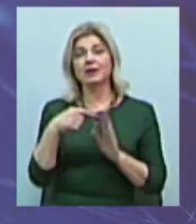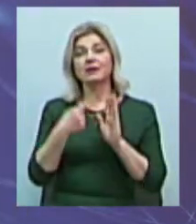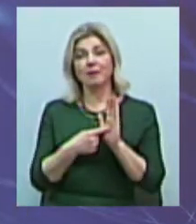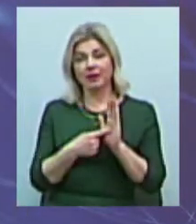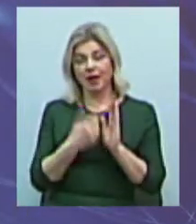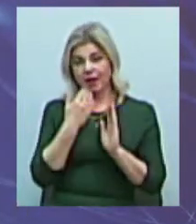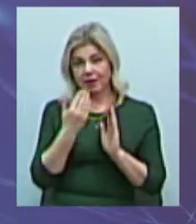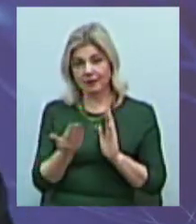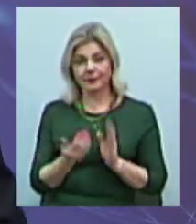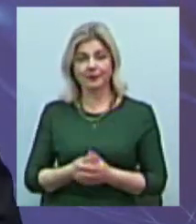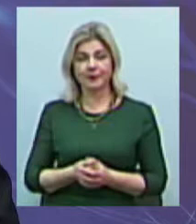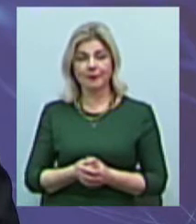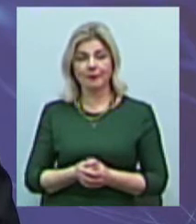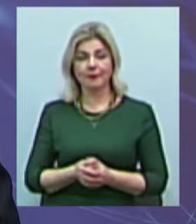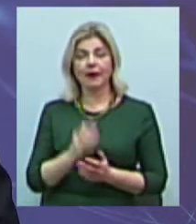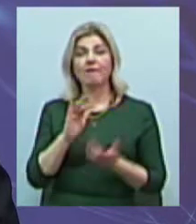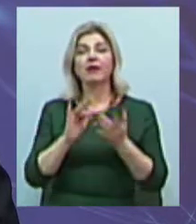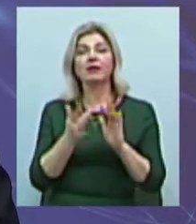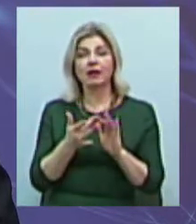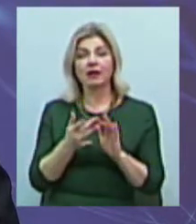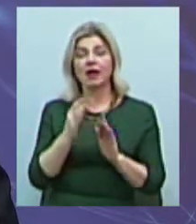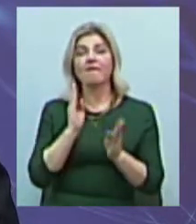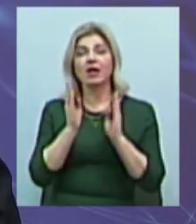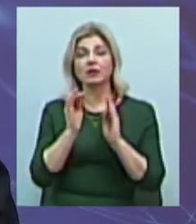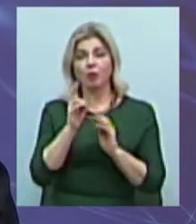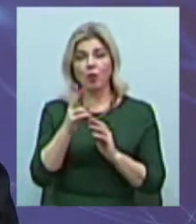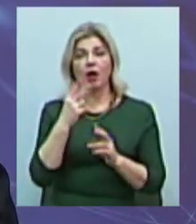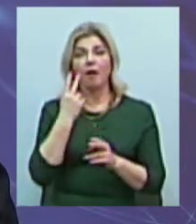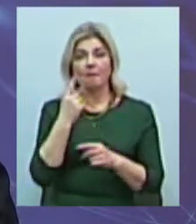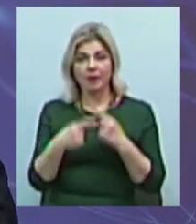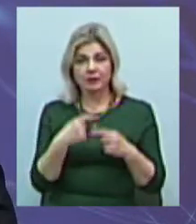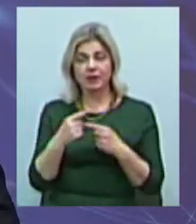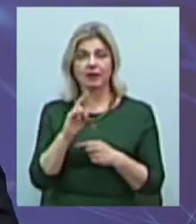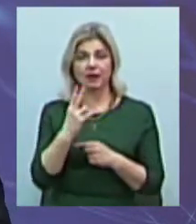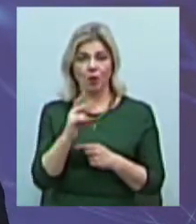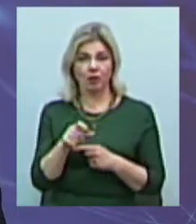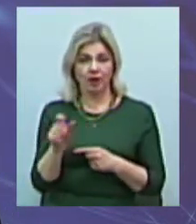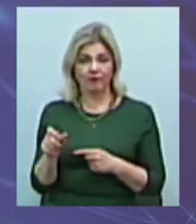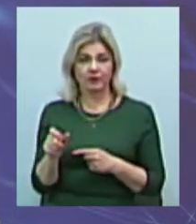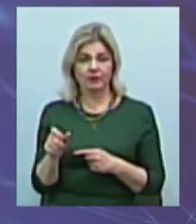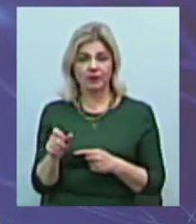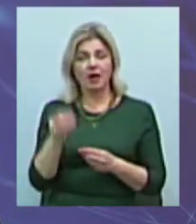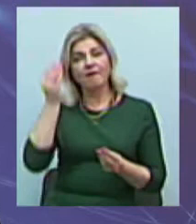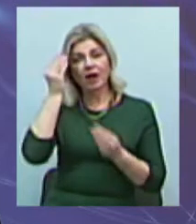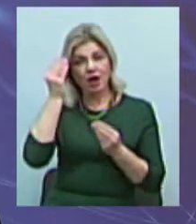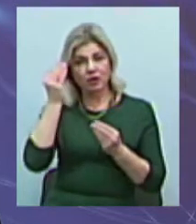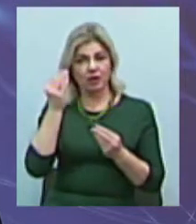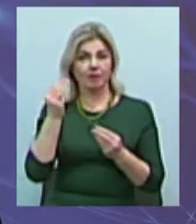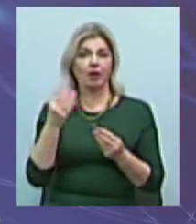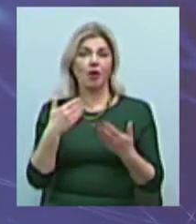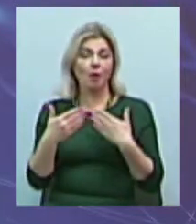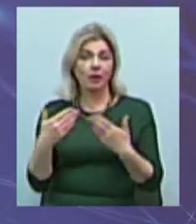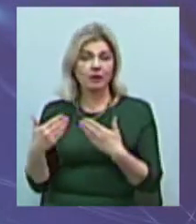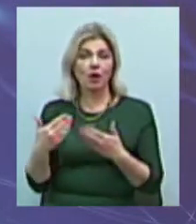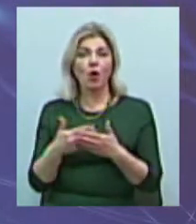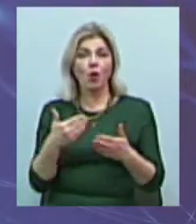запитання. У соціальних мережах, зокрема на Фейсбуці, постійно миколаївці діляться враженнями